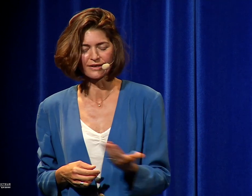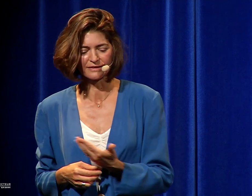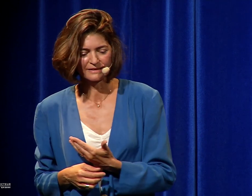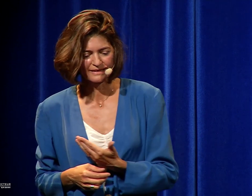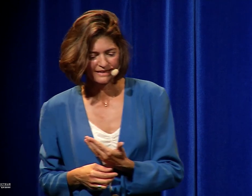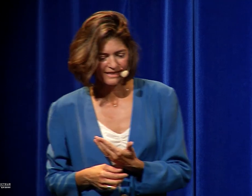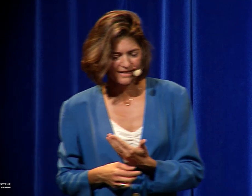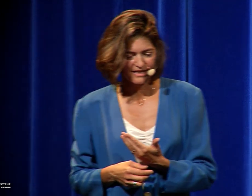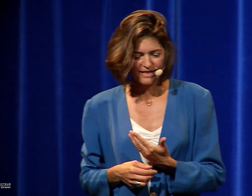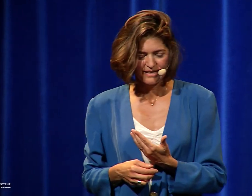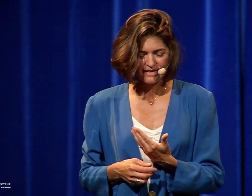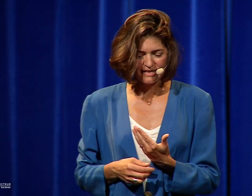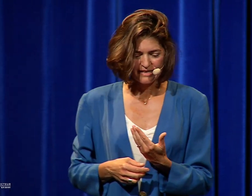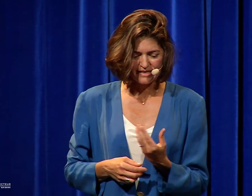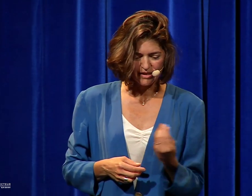toujours de faire,